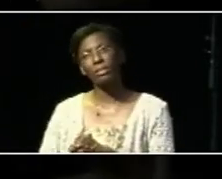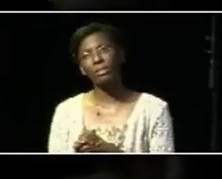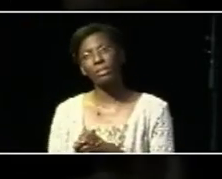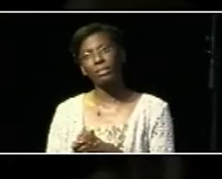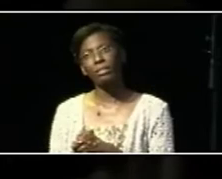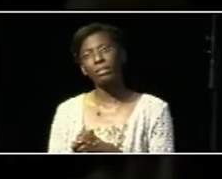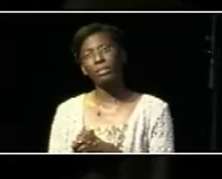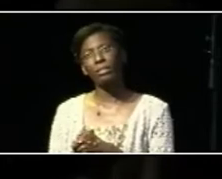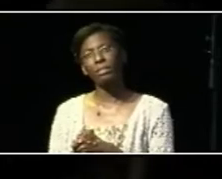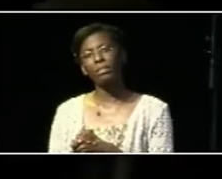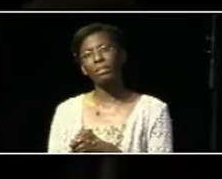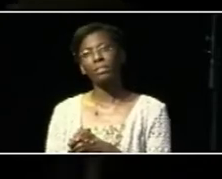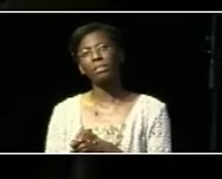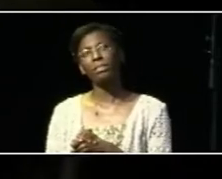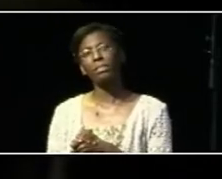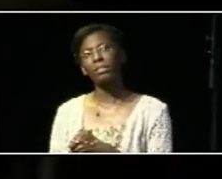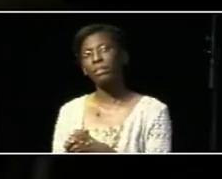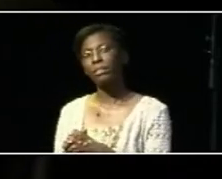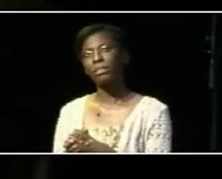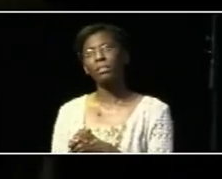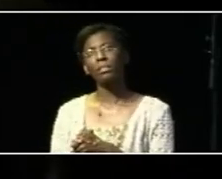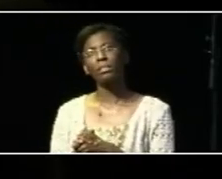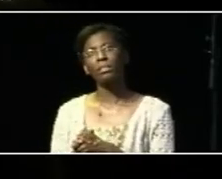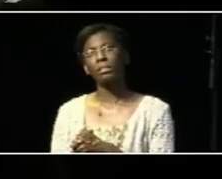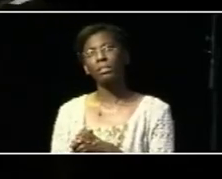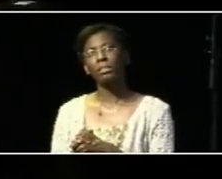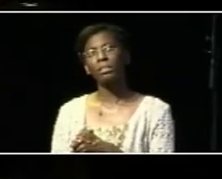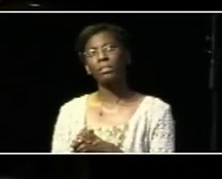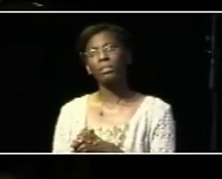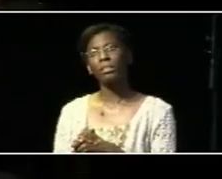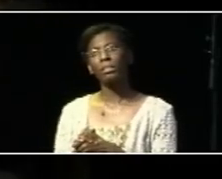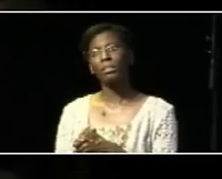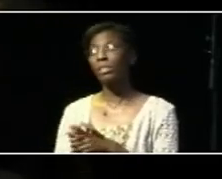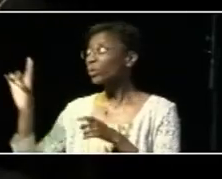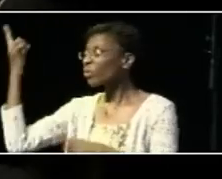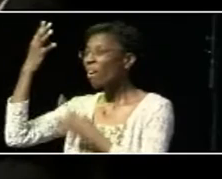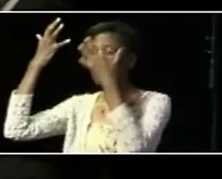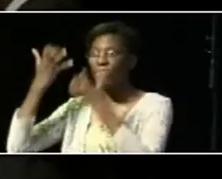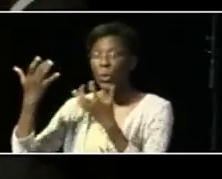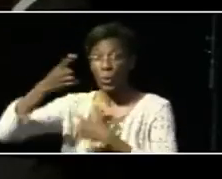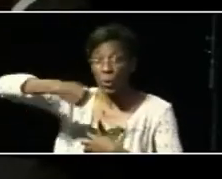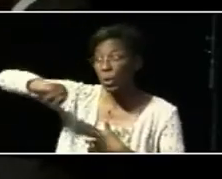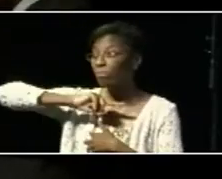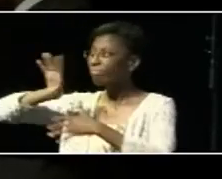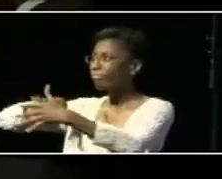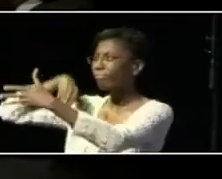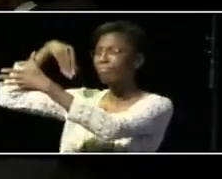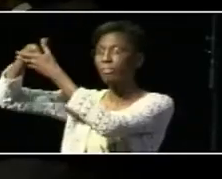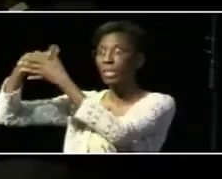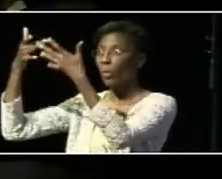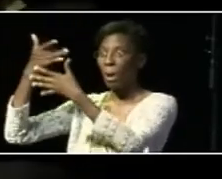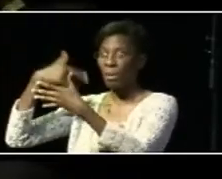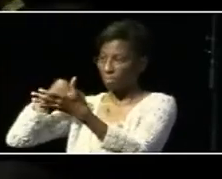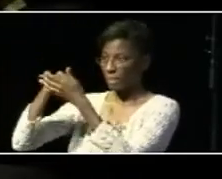wants us to know that there is a feeling of expectancy that he's coming soon. Il veut que nous participions à cette